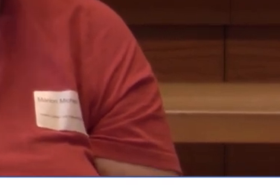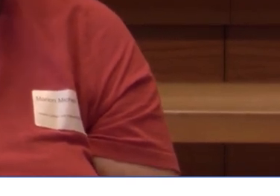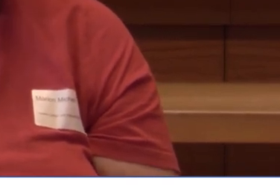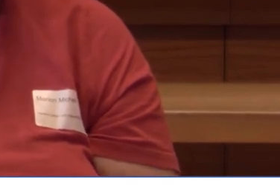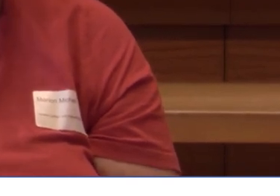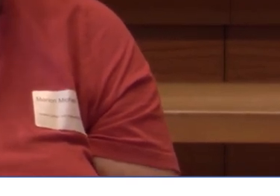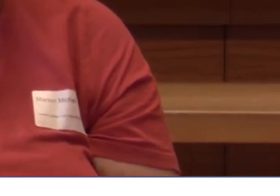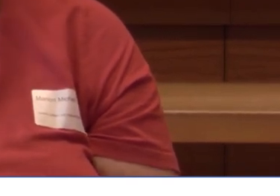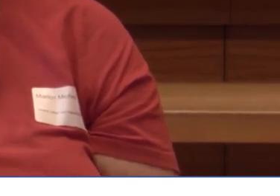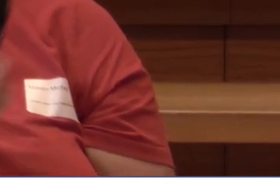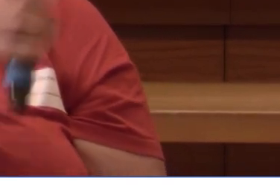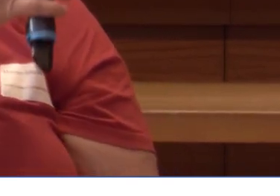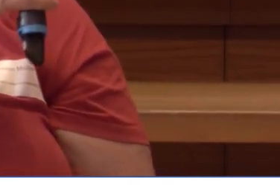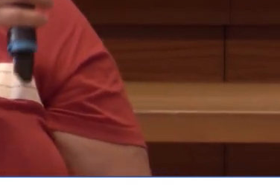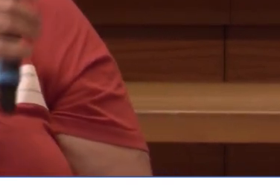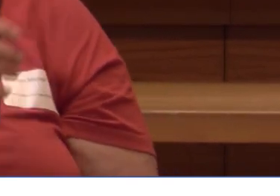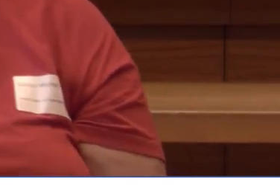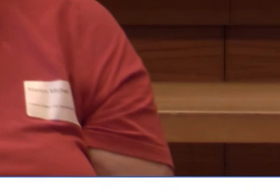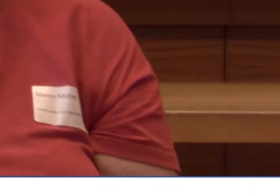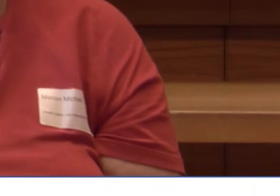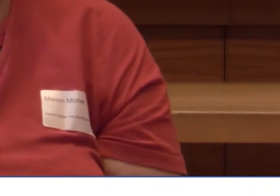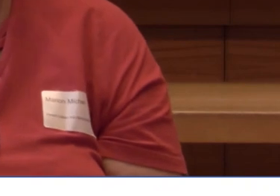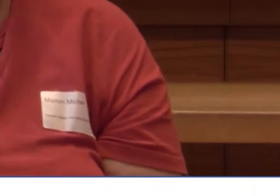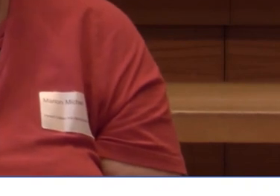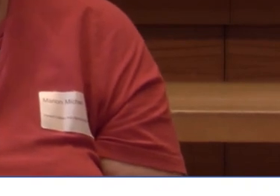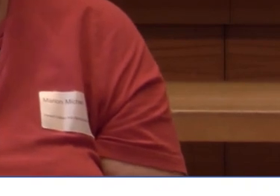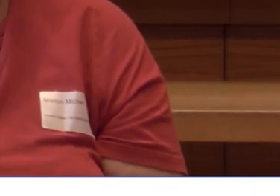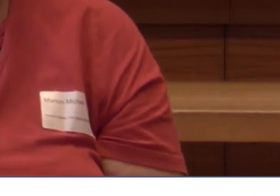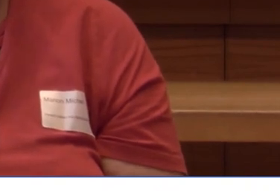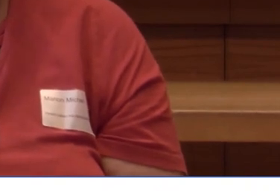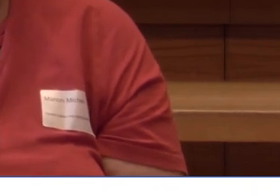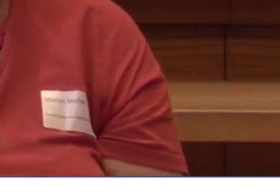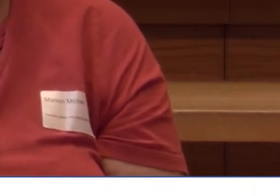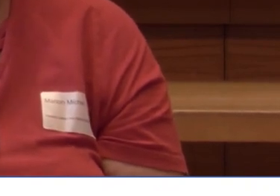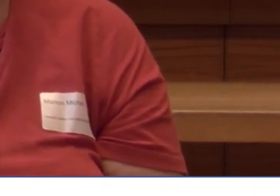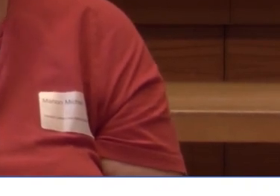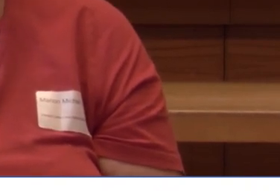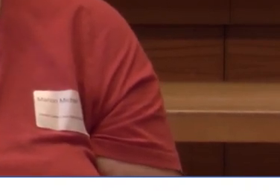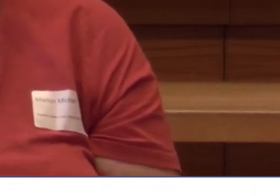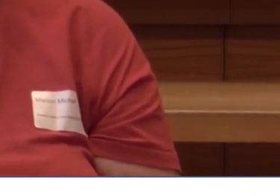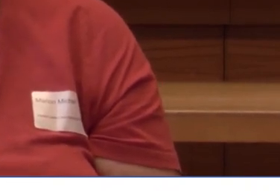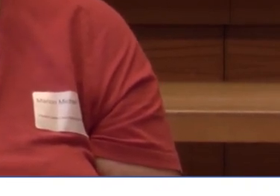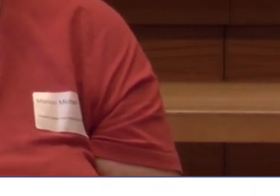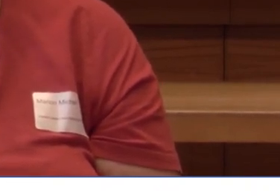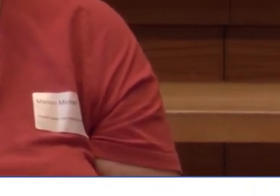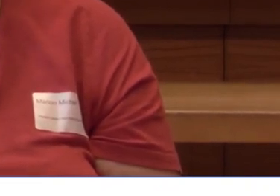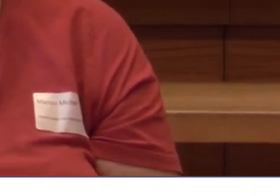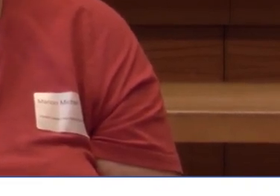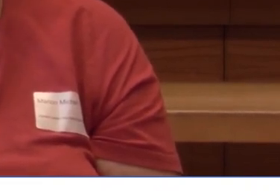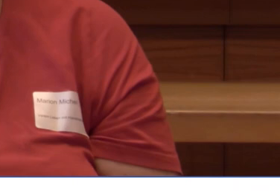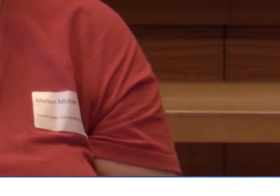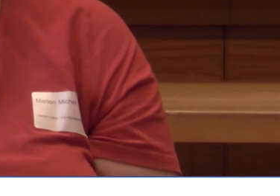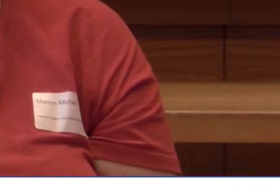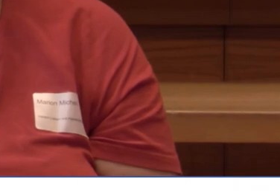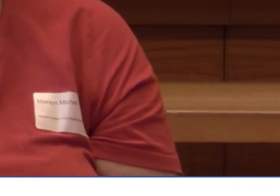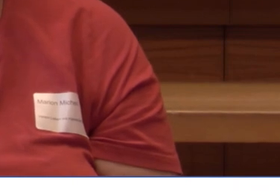Rollstuhl sitzt oder blind ist beziehungsweise bei nicht sichtbaren Behinderung dann so getan hat nicht